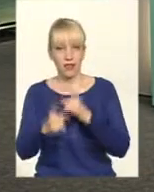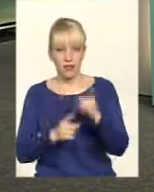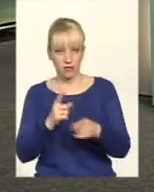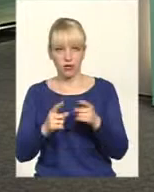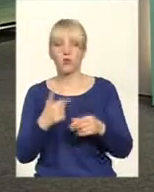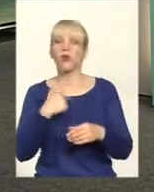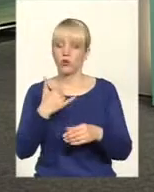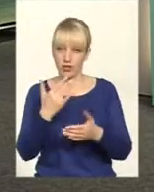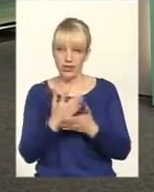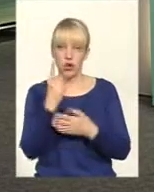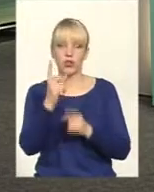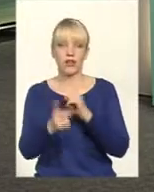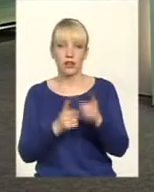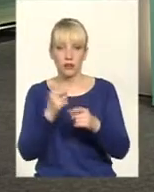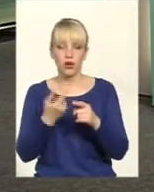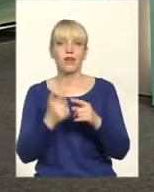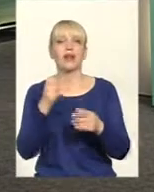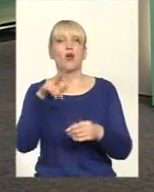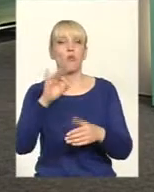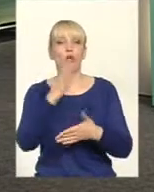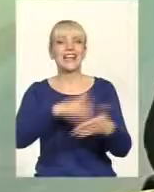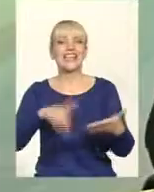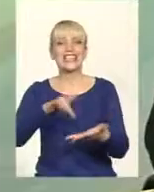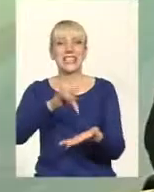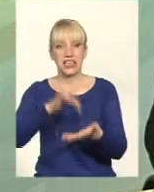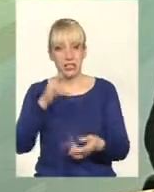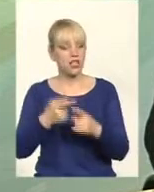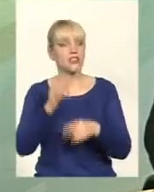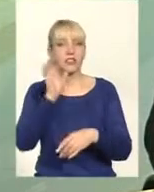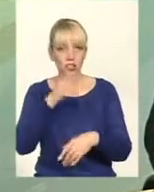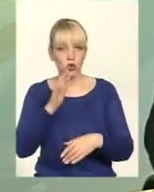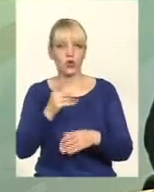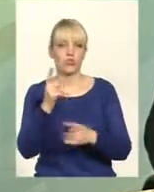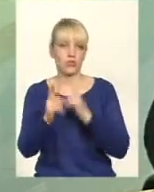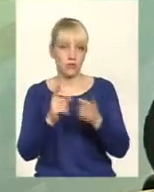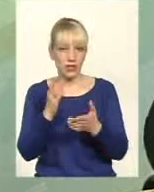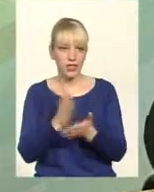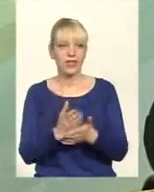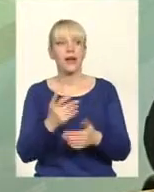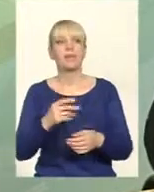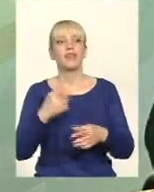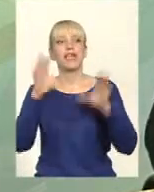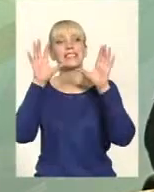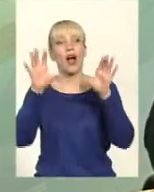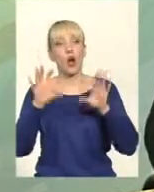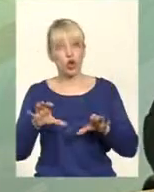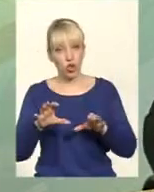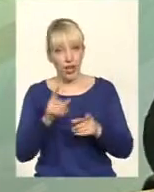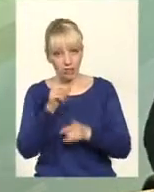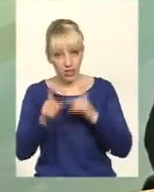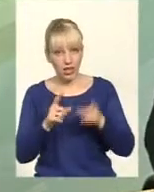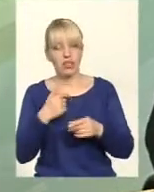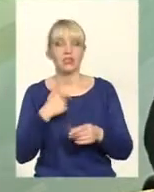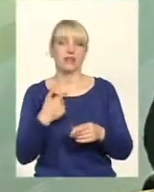дуже серйозно, це конституційні зміни будуть. Друга – це по виборчому законодавству, це, ну, те, що, скажімо, я маю там